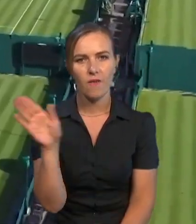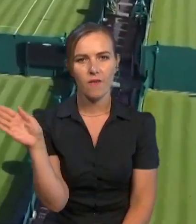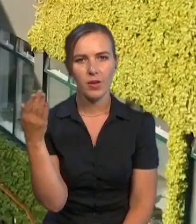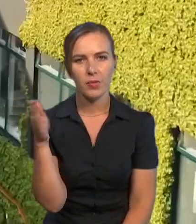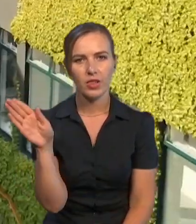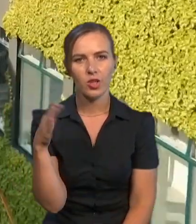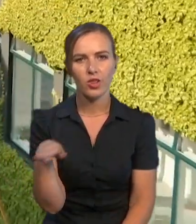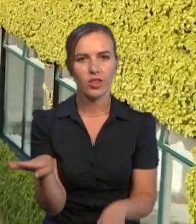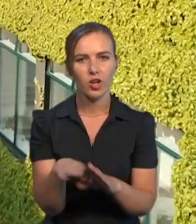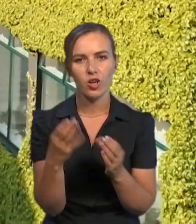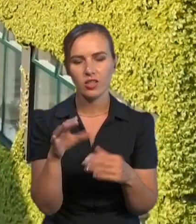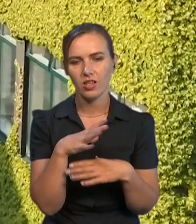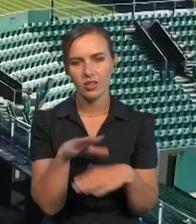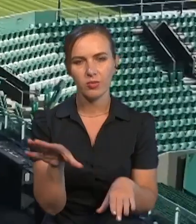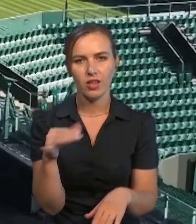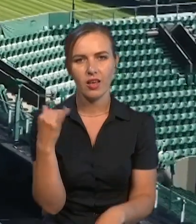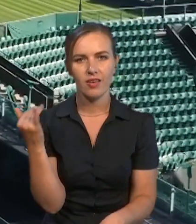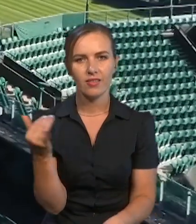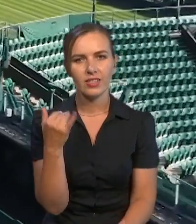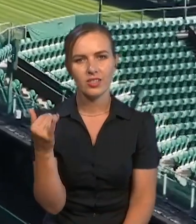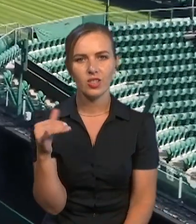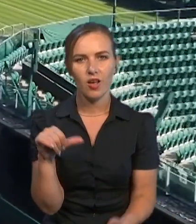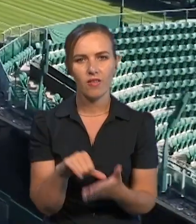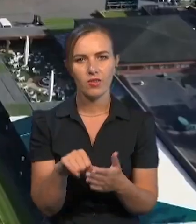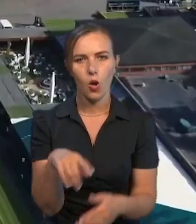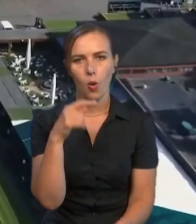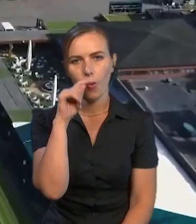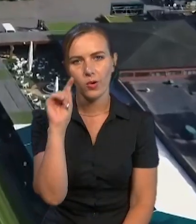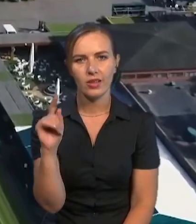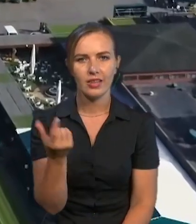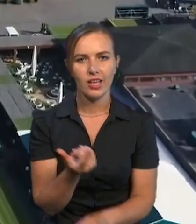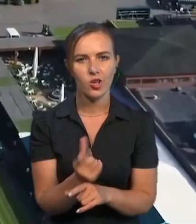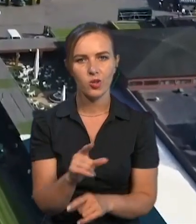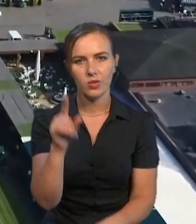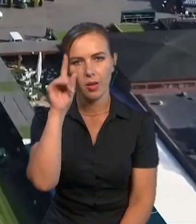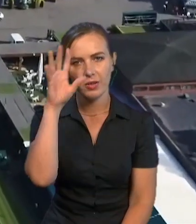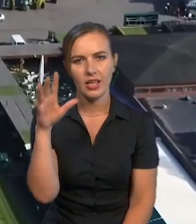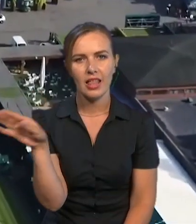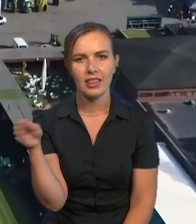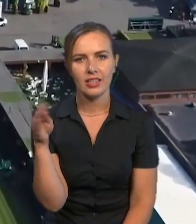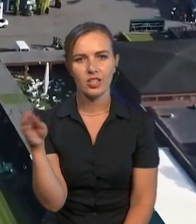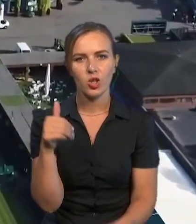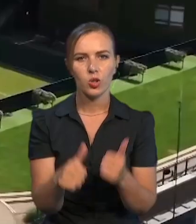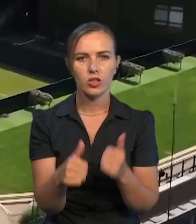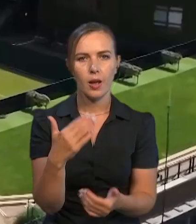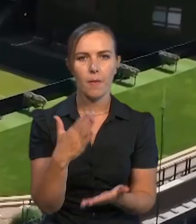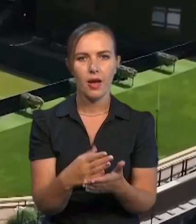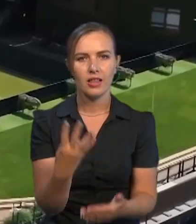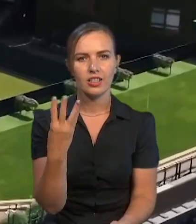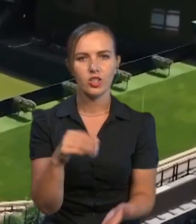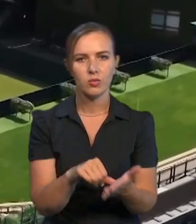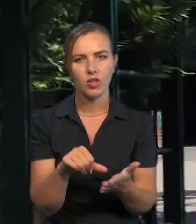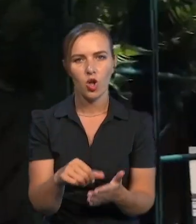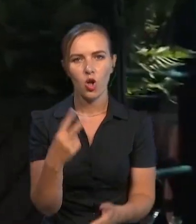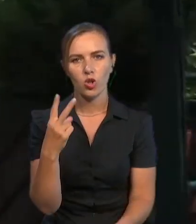ще не було в історії виступів України на одному з найпрестижніших тенісних турнірів. Ми мали 4 представниць у